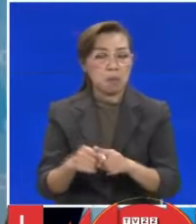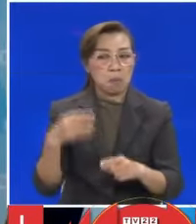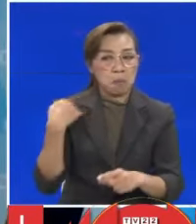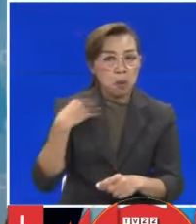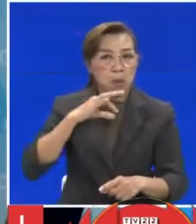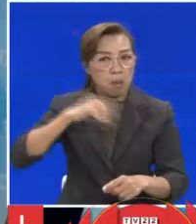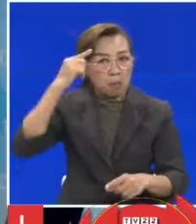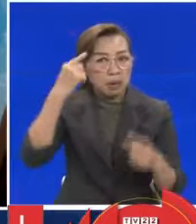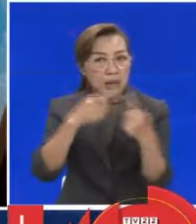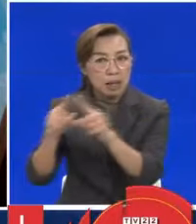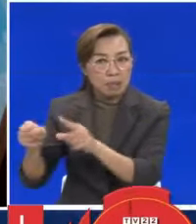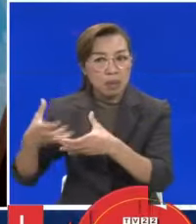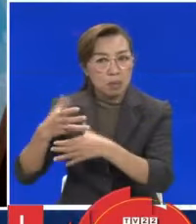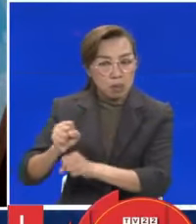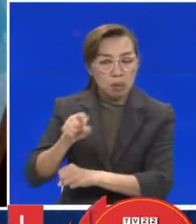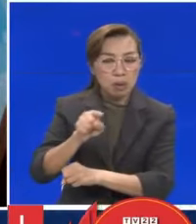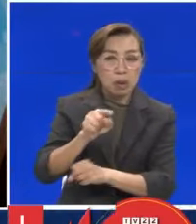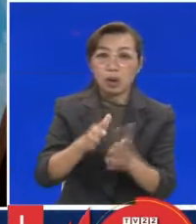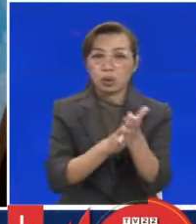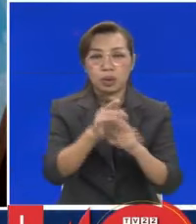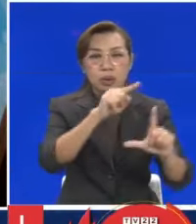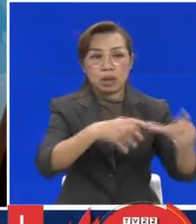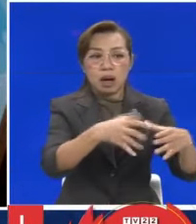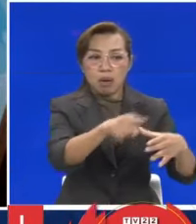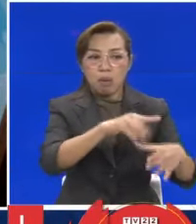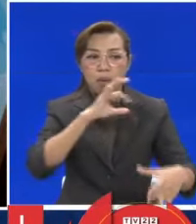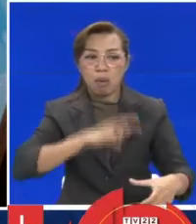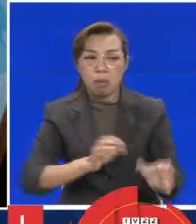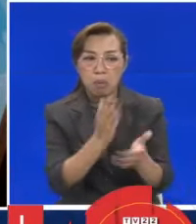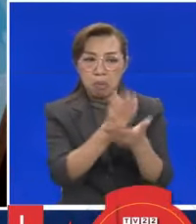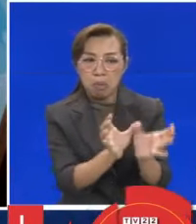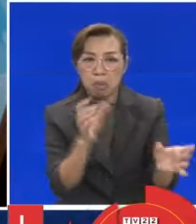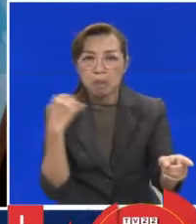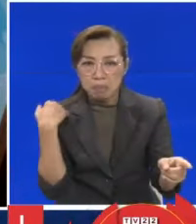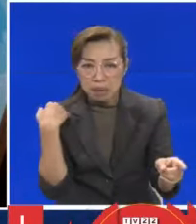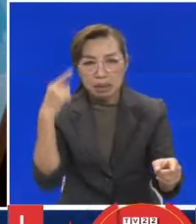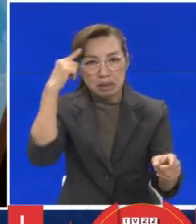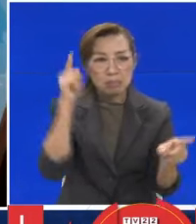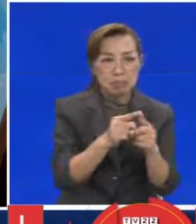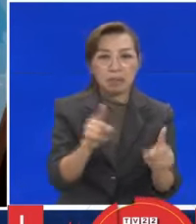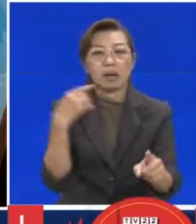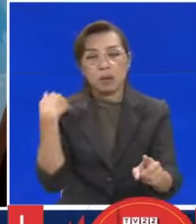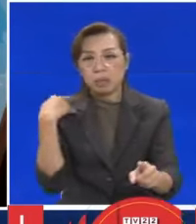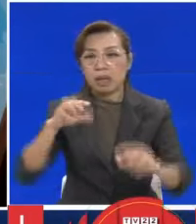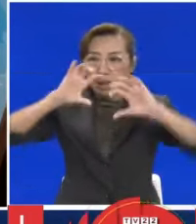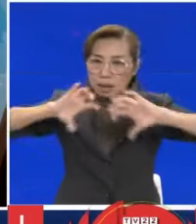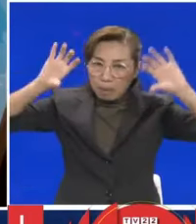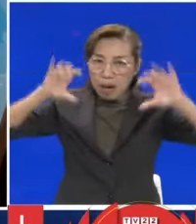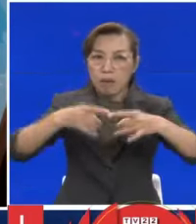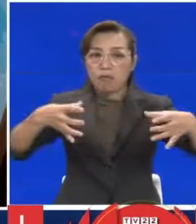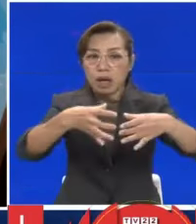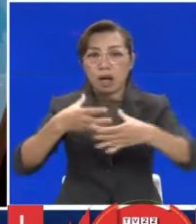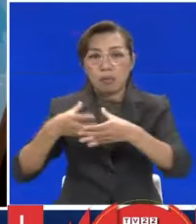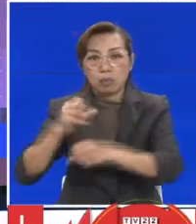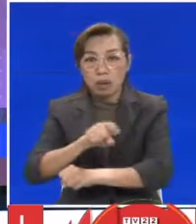ายมุมนะคะทางพรรคก้าวไกลบางส่วนเองก็มีความเห็นส่วนหนึ่งนะคะทางฝั่งรัฐบาลทางฝั่งฝ่ายค้านอย่างเช่นประชาธิปัต